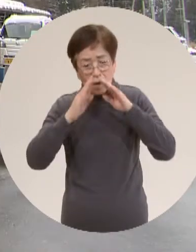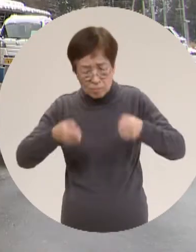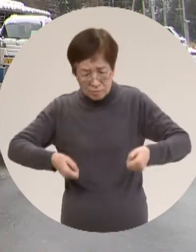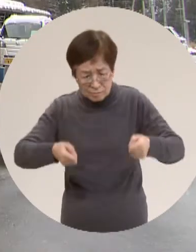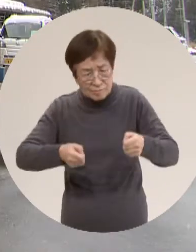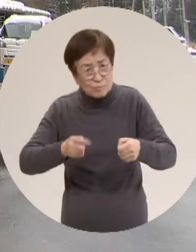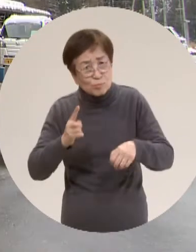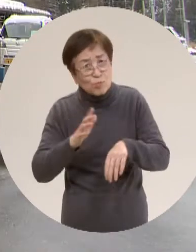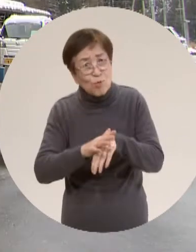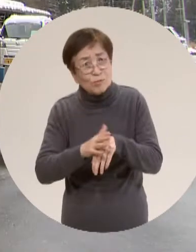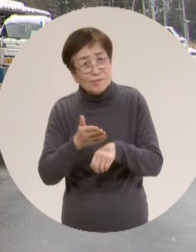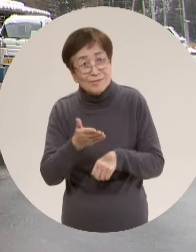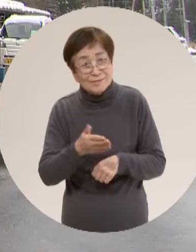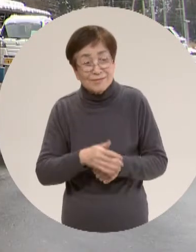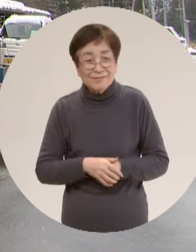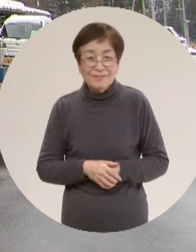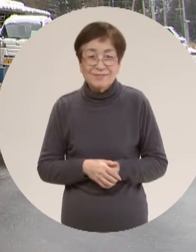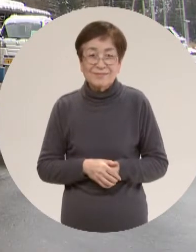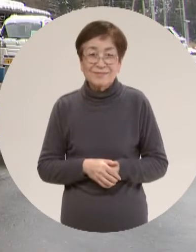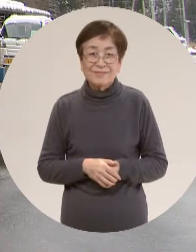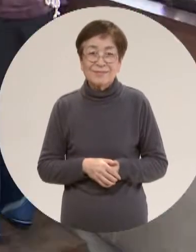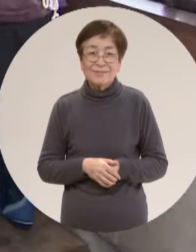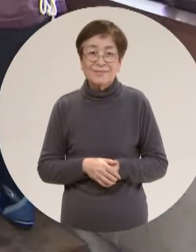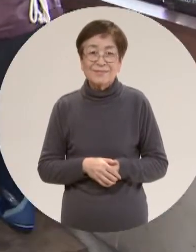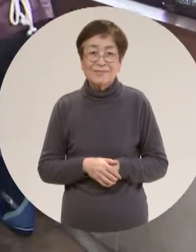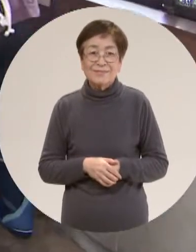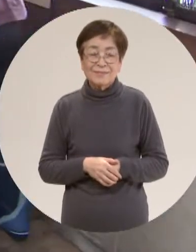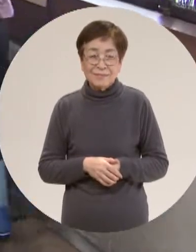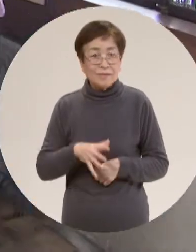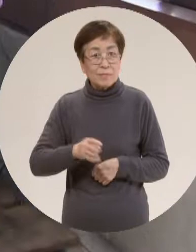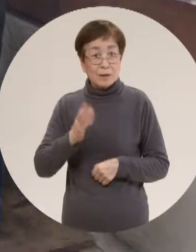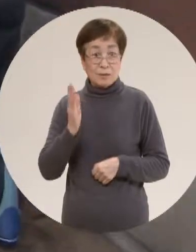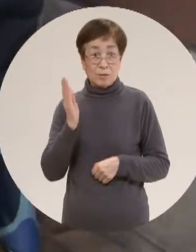ところで和紙ってどうやってできているかご存知ですか。